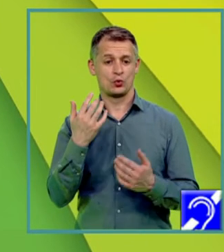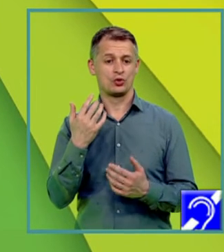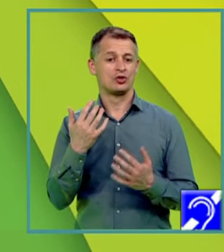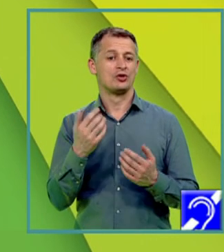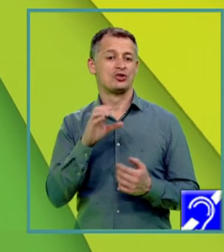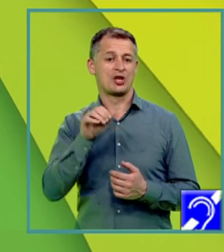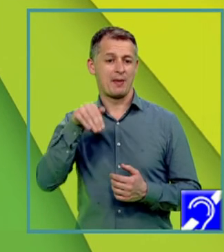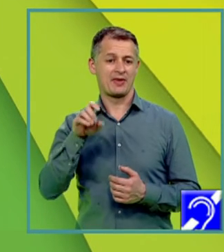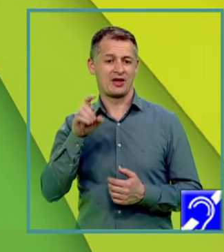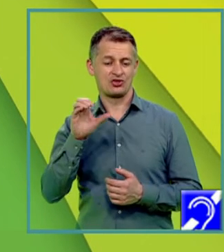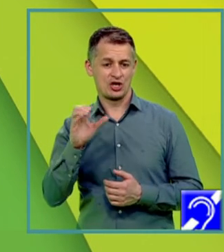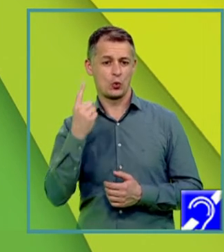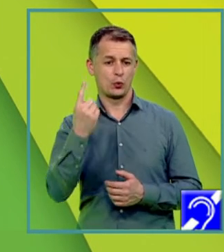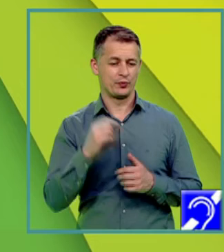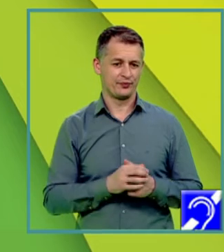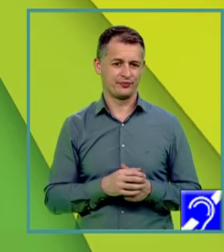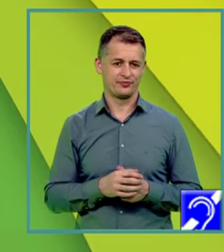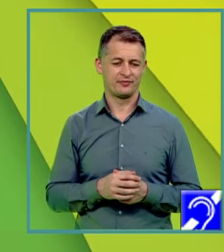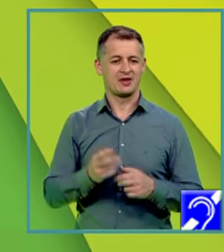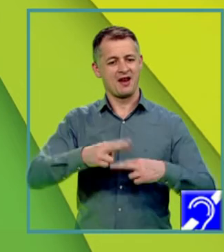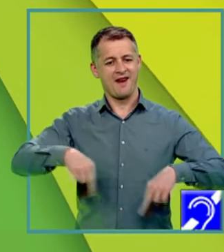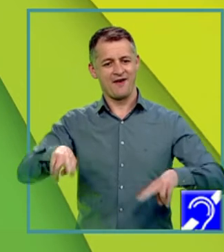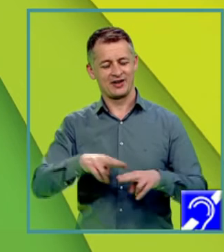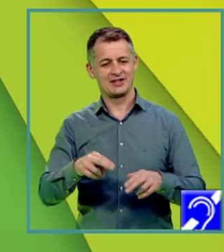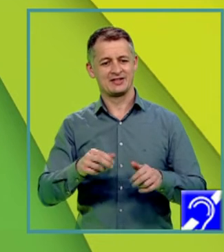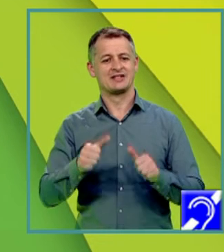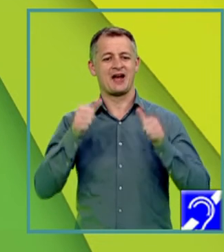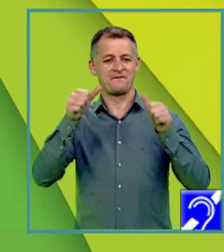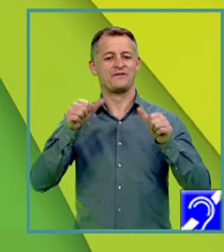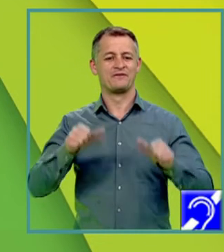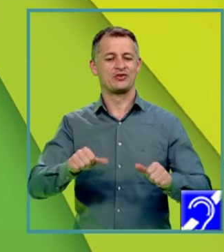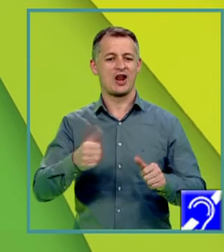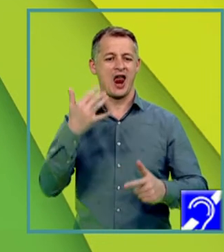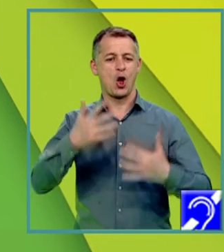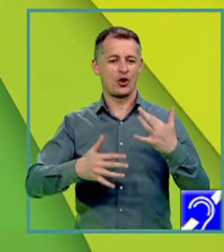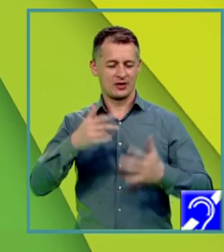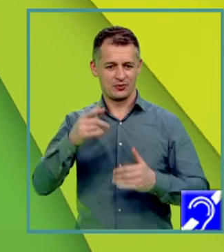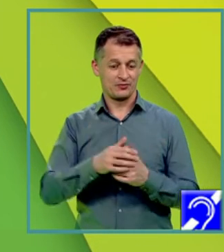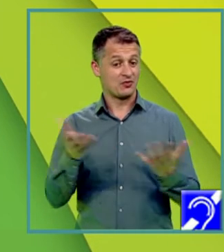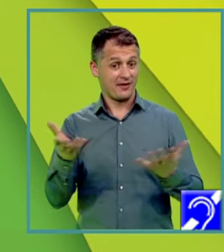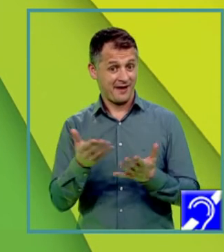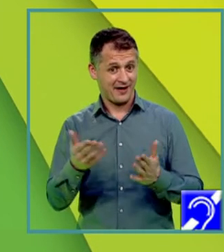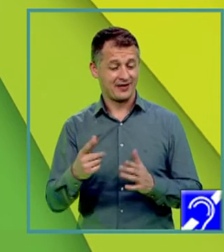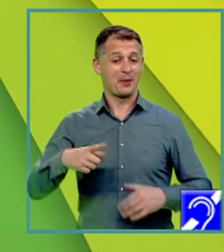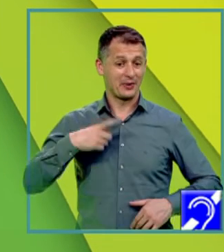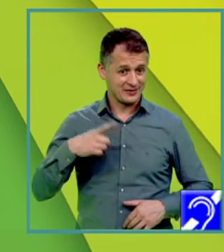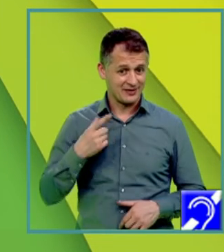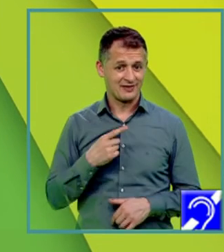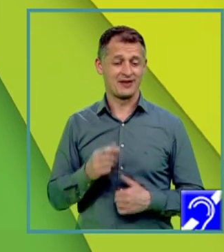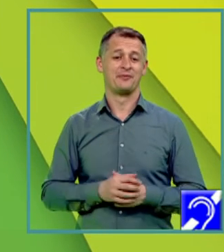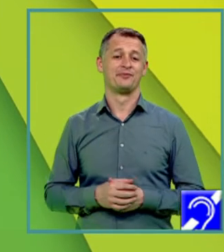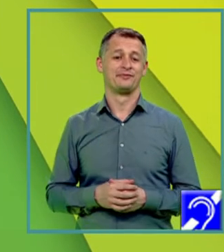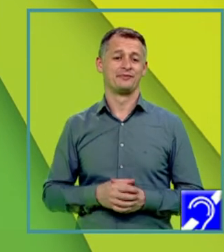cu același algoritm la final se afișează valoarea variabilei cmmdc unu care reprezintă de fapt